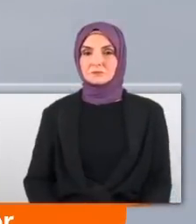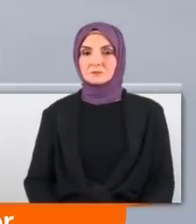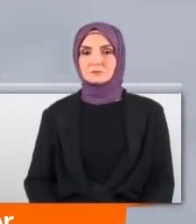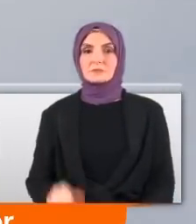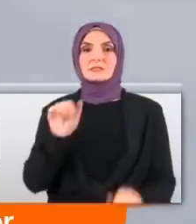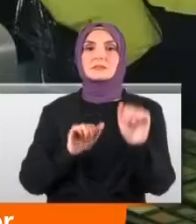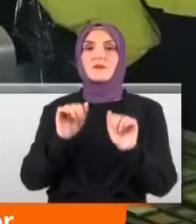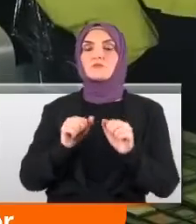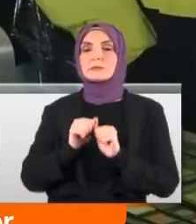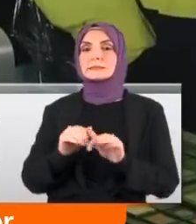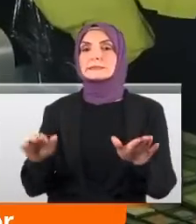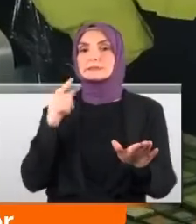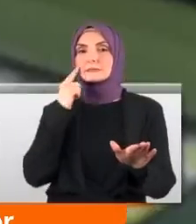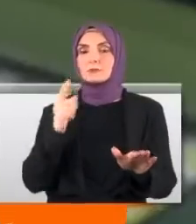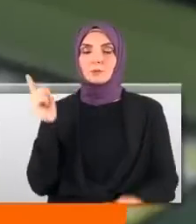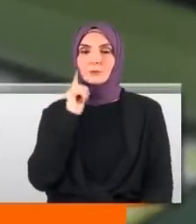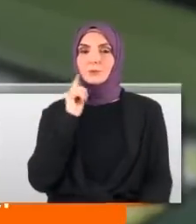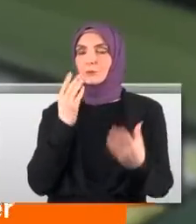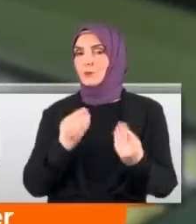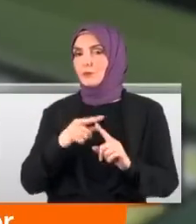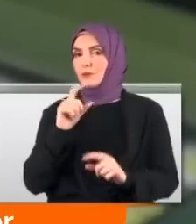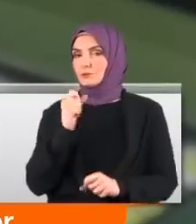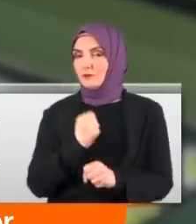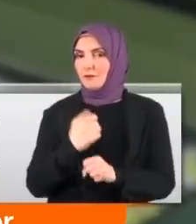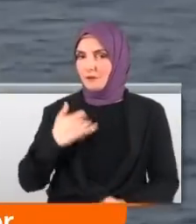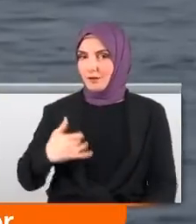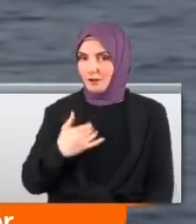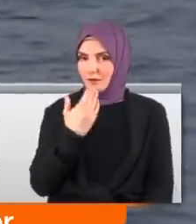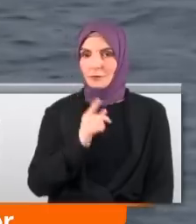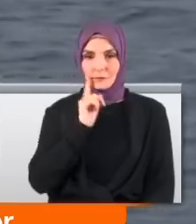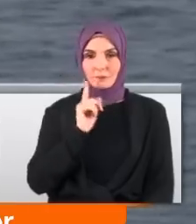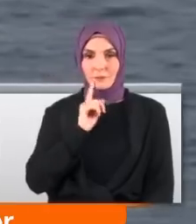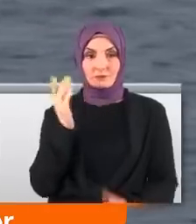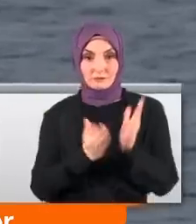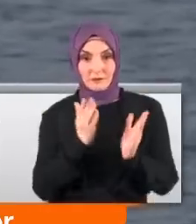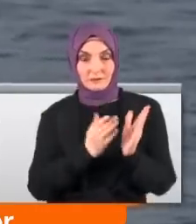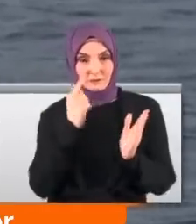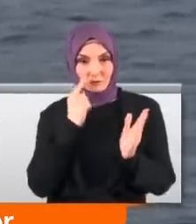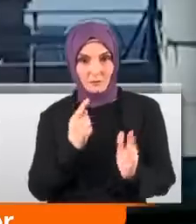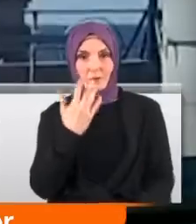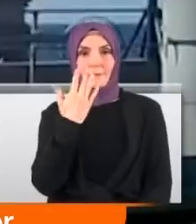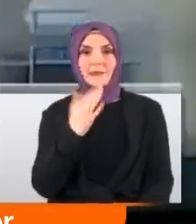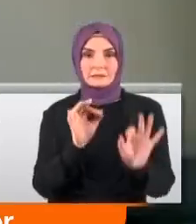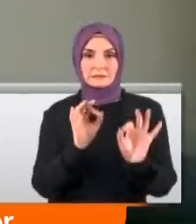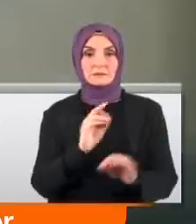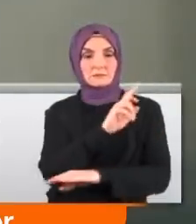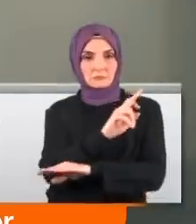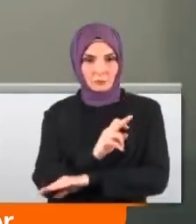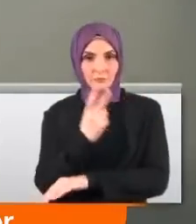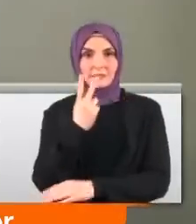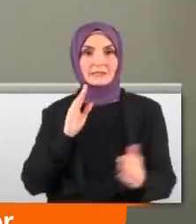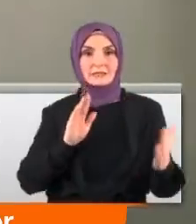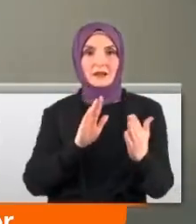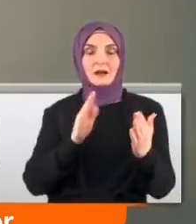Savunma sistemleriyle ön plana çıkıyor TCG Anadolu. Olası saldırılar için 5 sabit top, 2 yakın hava savunma